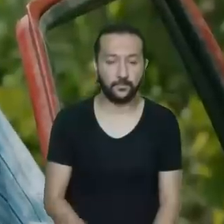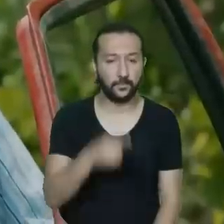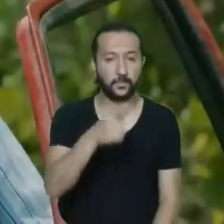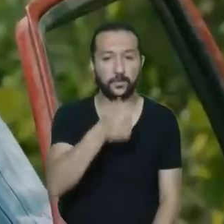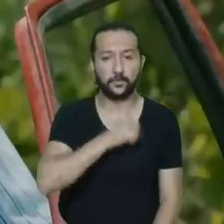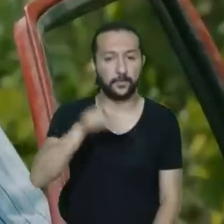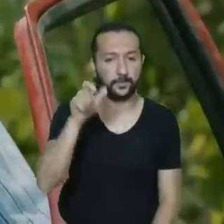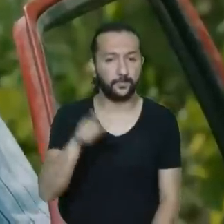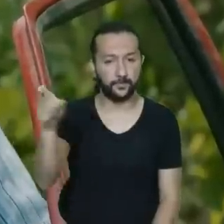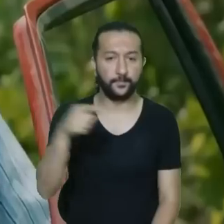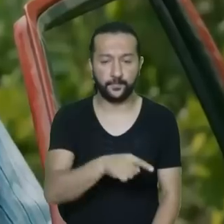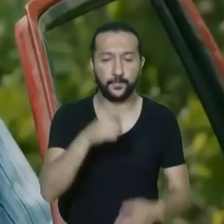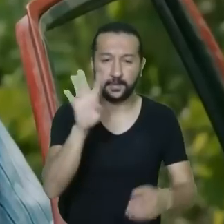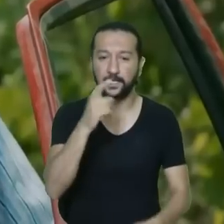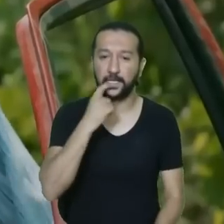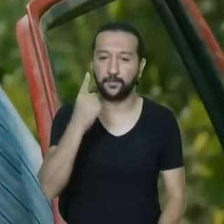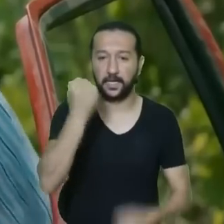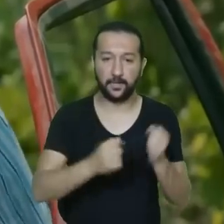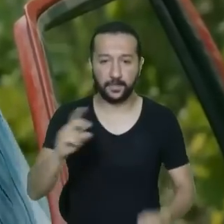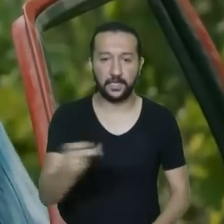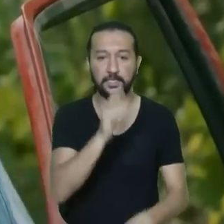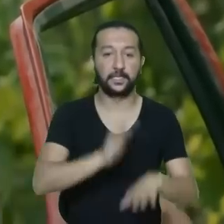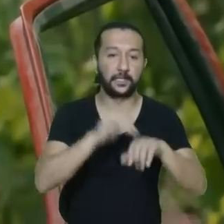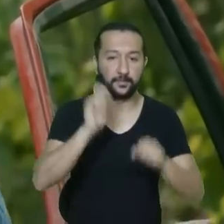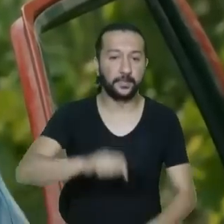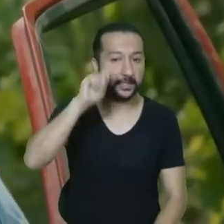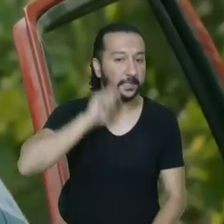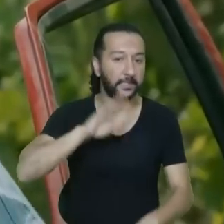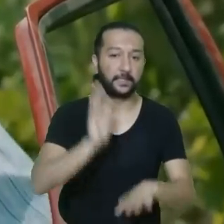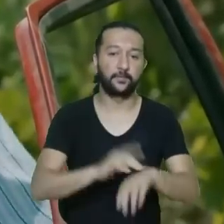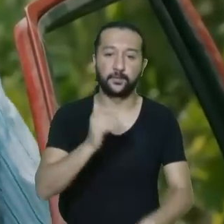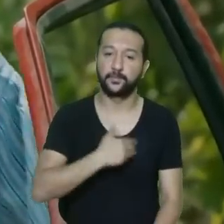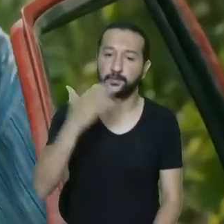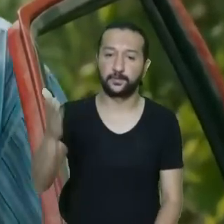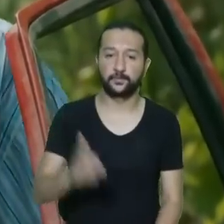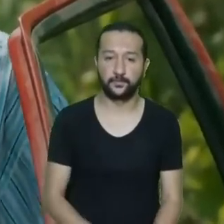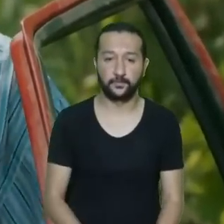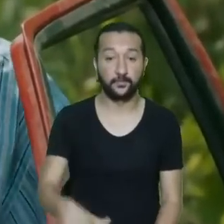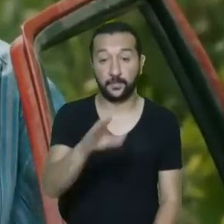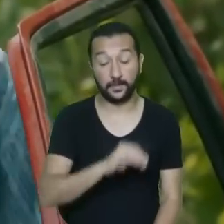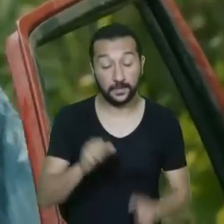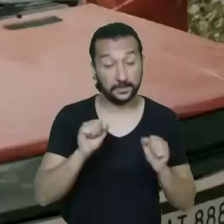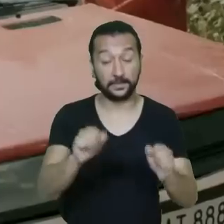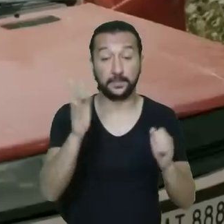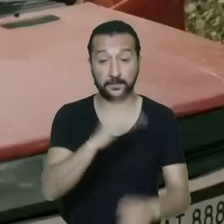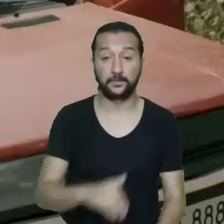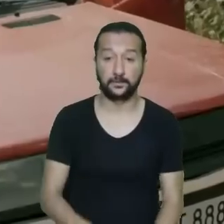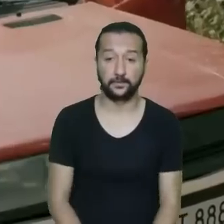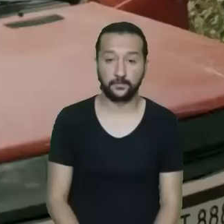Ulan abi ya. 40 yılın başı bir araba kaçıran dedik. Rezil ettin bizi ya. Hadi salışla.